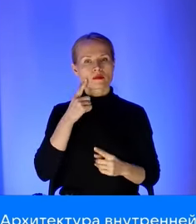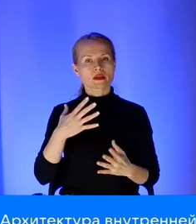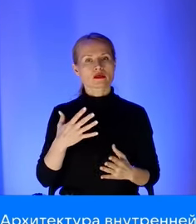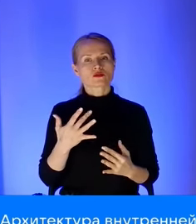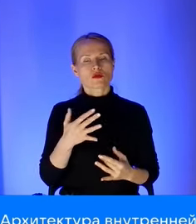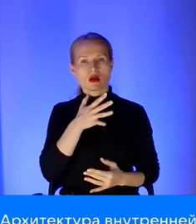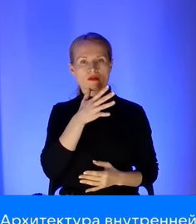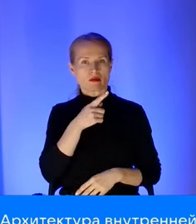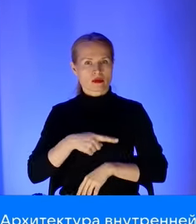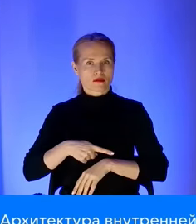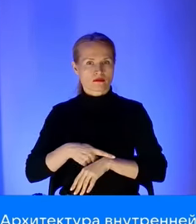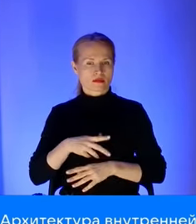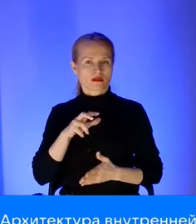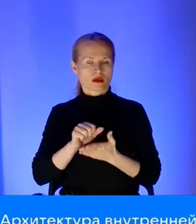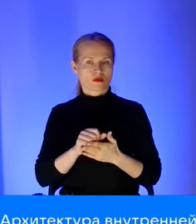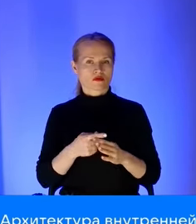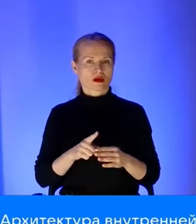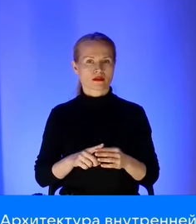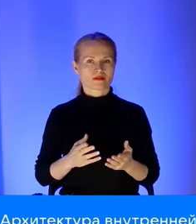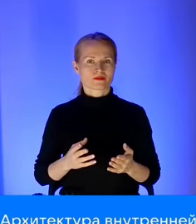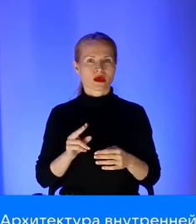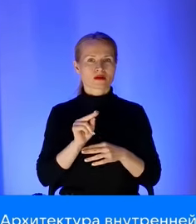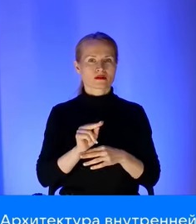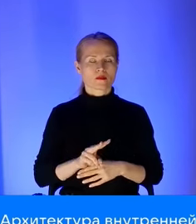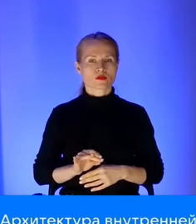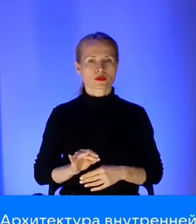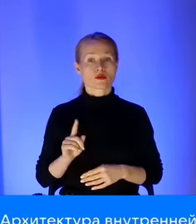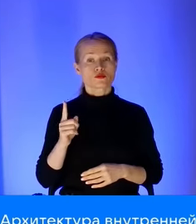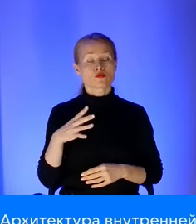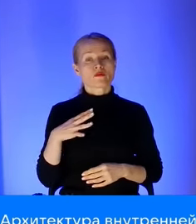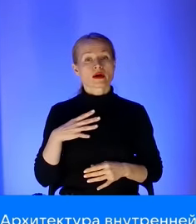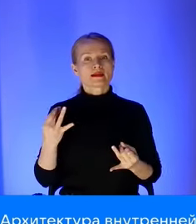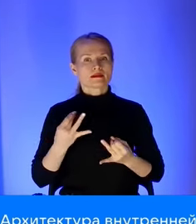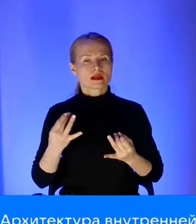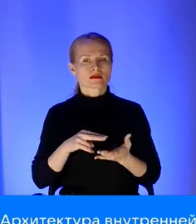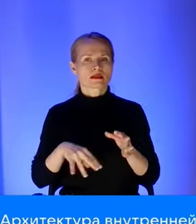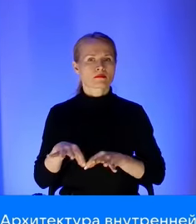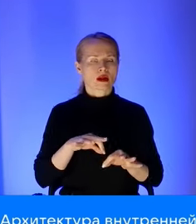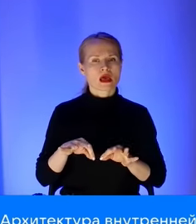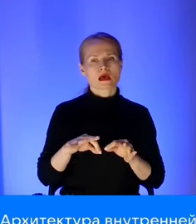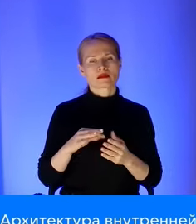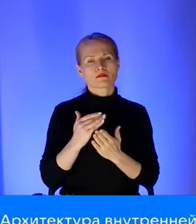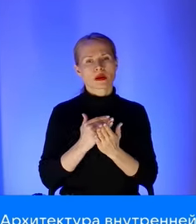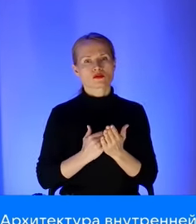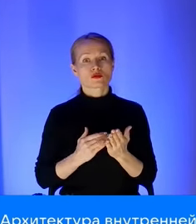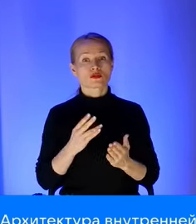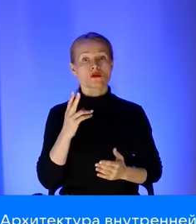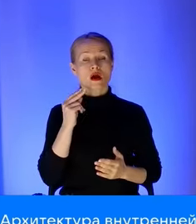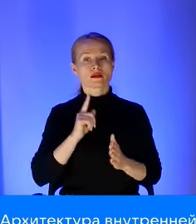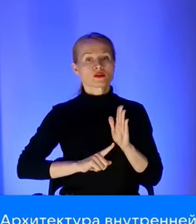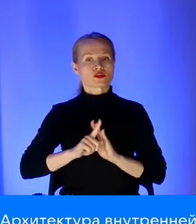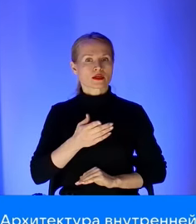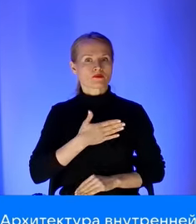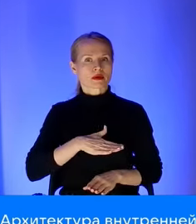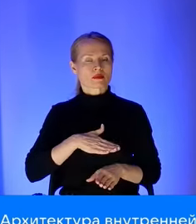займёт потому что часть бывает Интересные проекты продукты внутри но когда их начинаешь применять